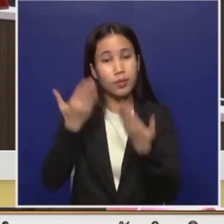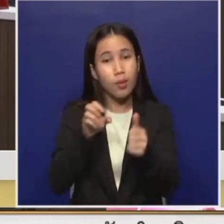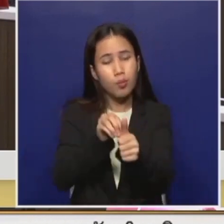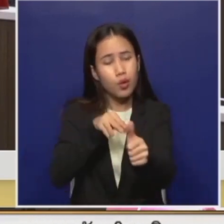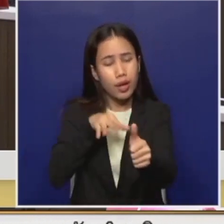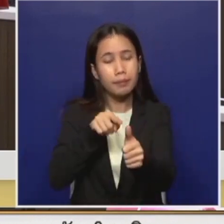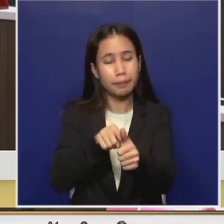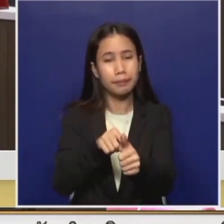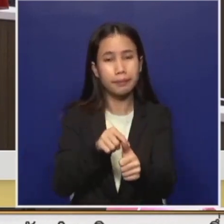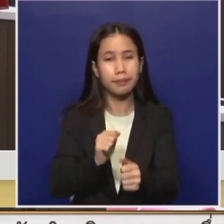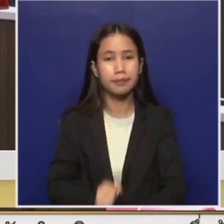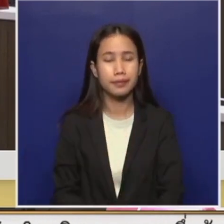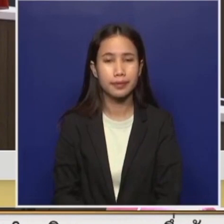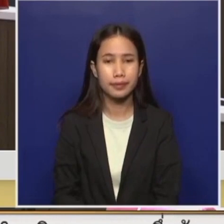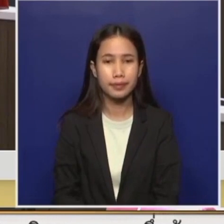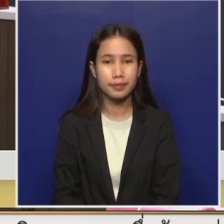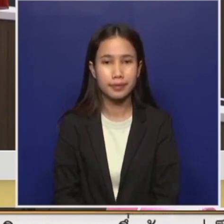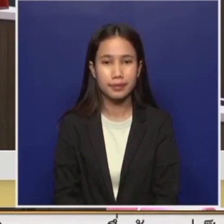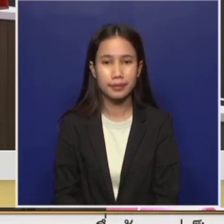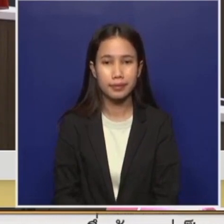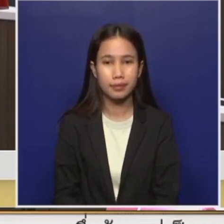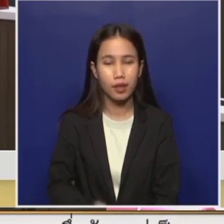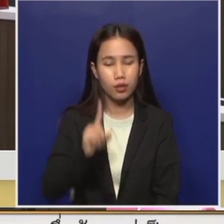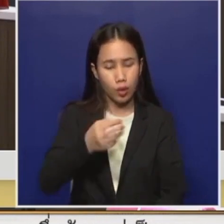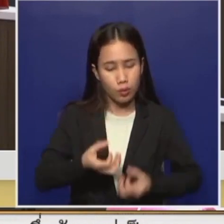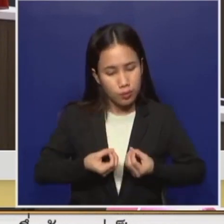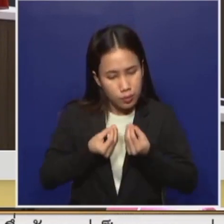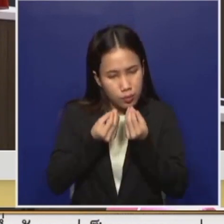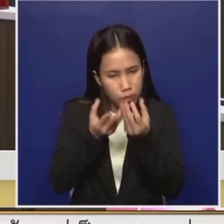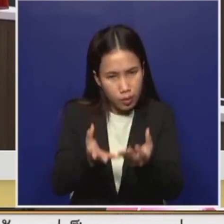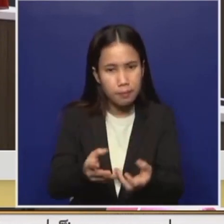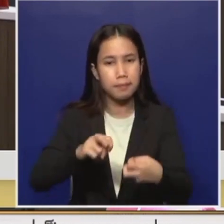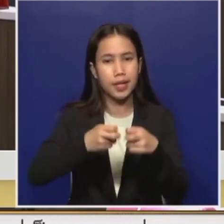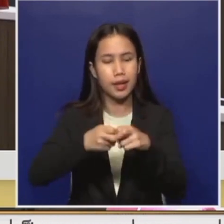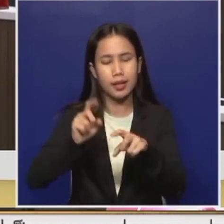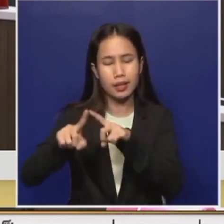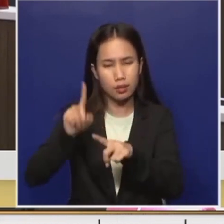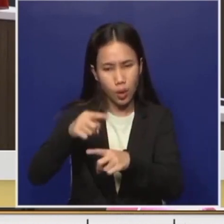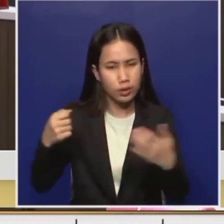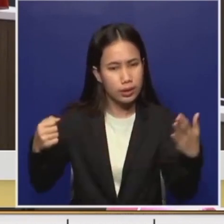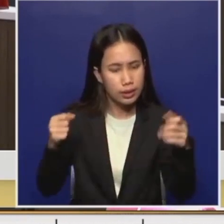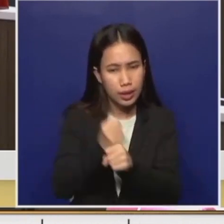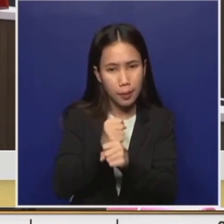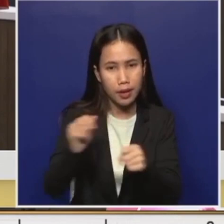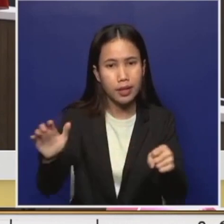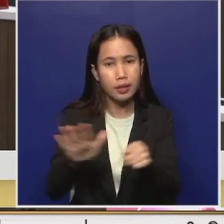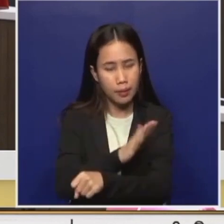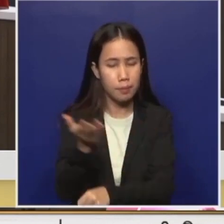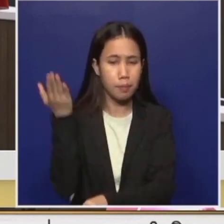้องทุมทีเข้าไปครุกไปสู้กัมันนี่อดีตใยitaria